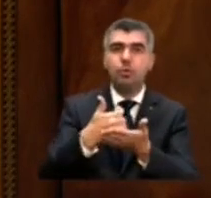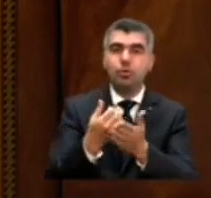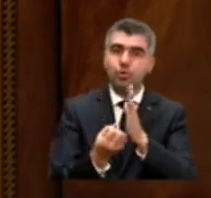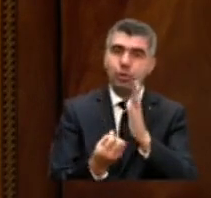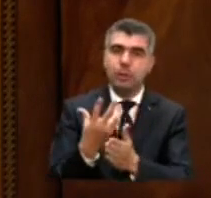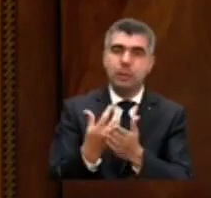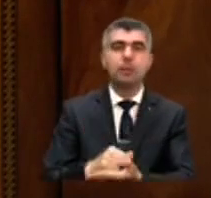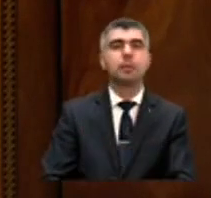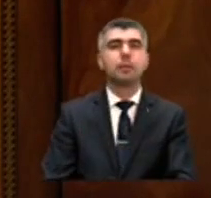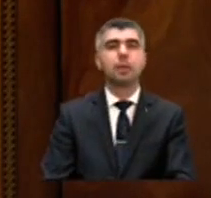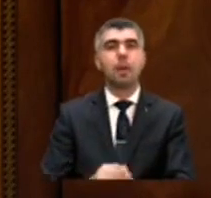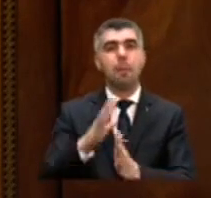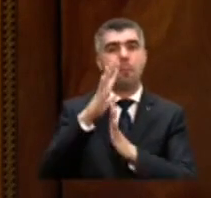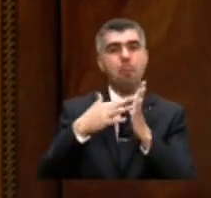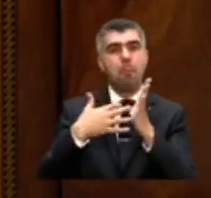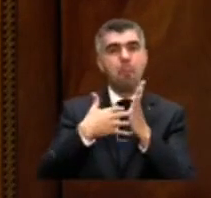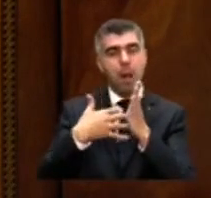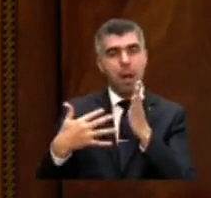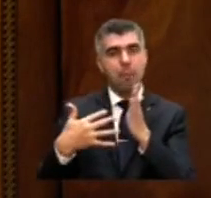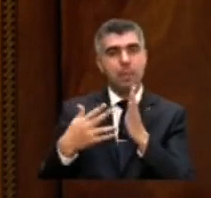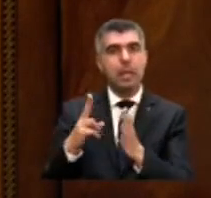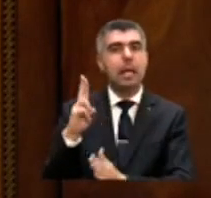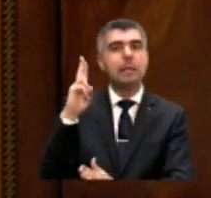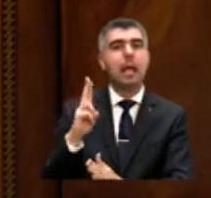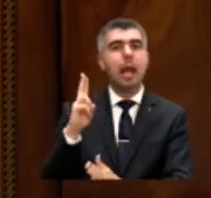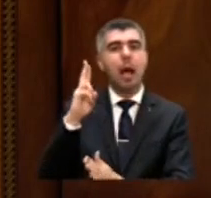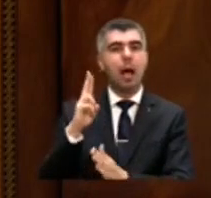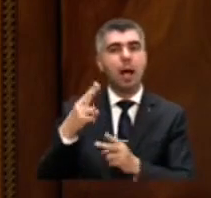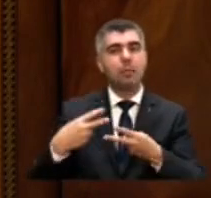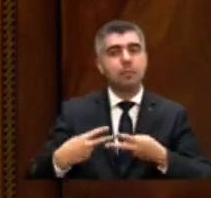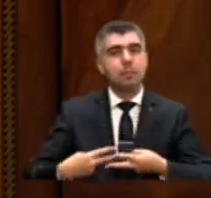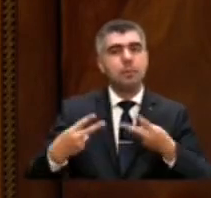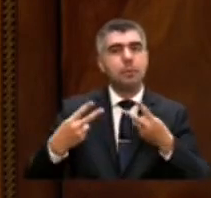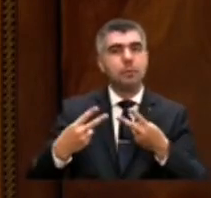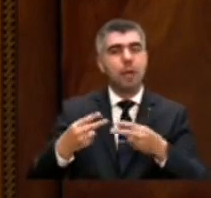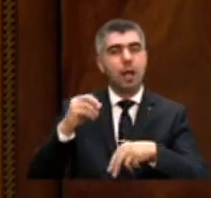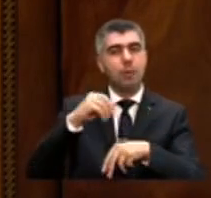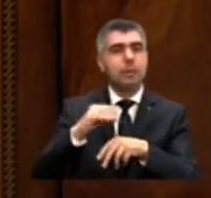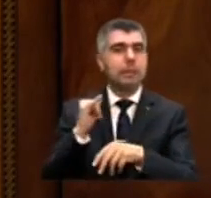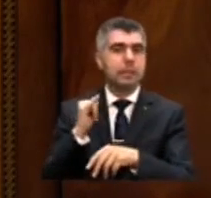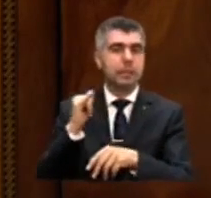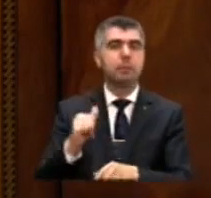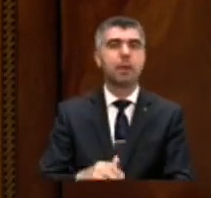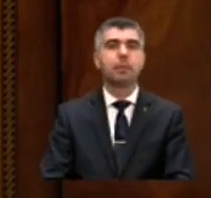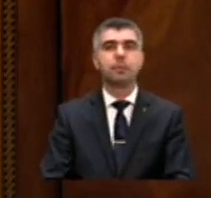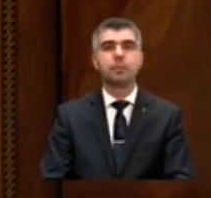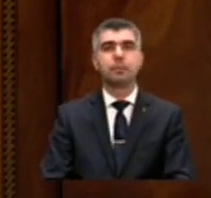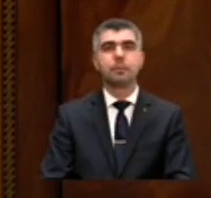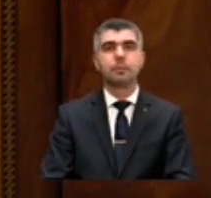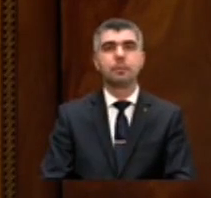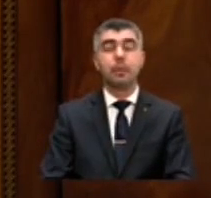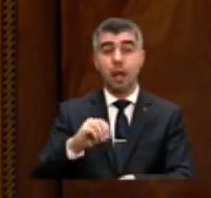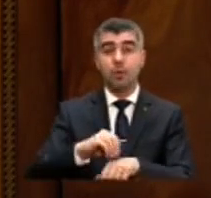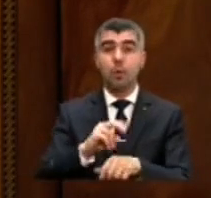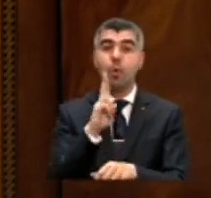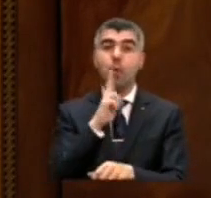جديد لبرنامج انطلاقة وضمان استدامته. وتلتزم